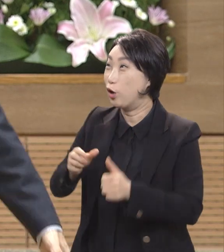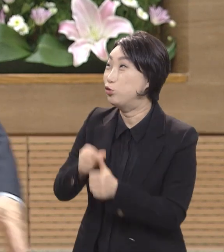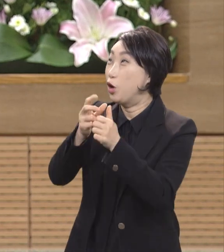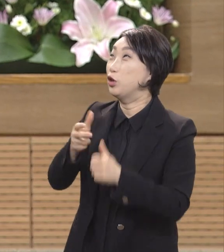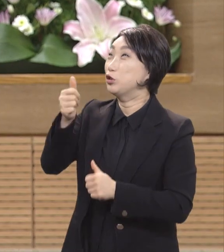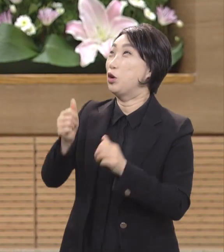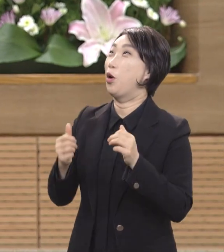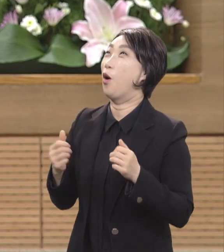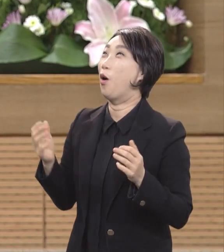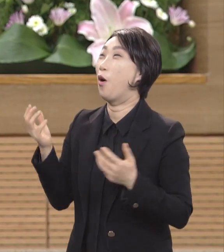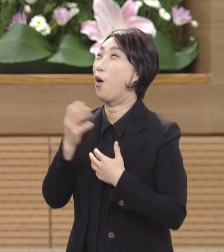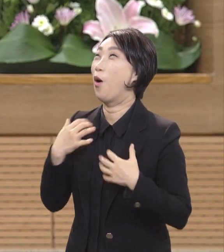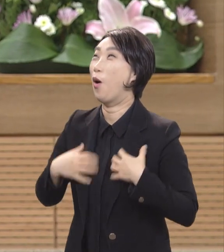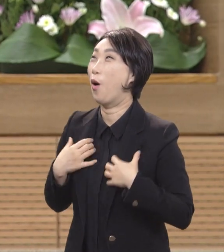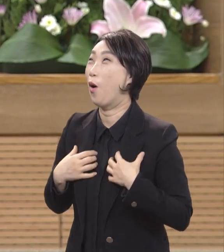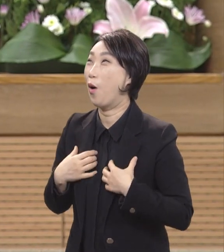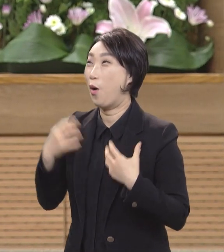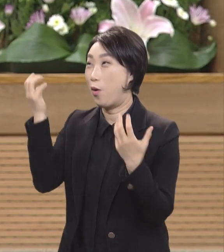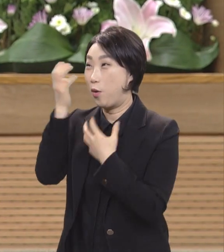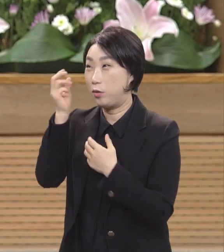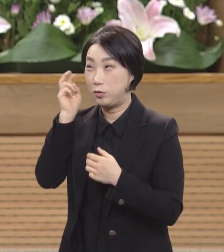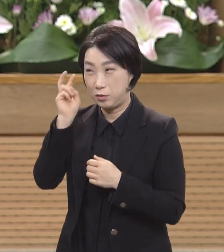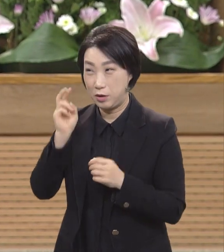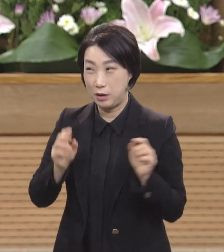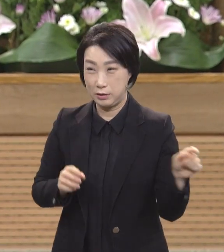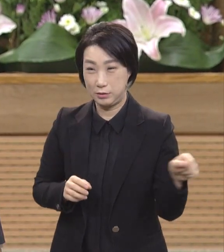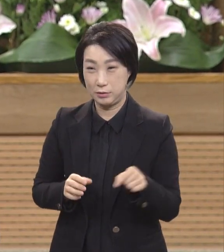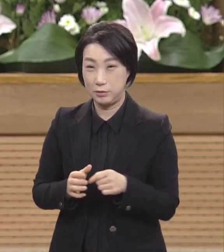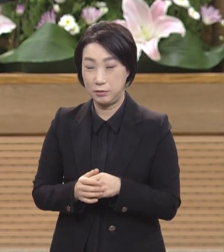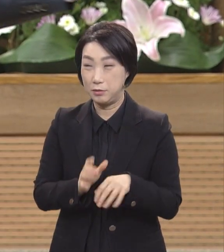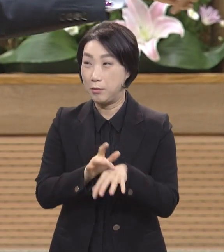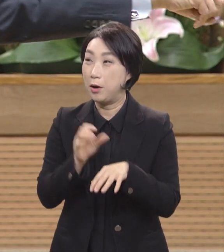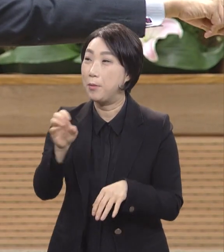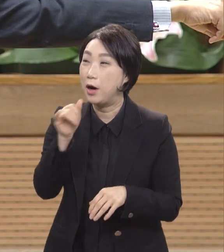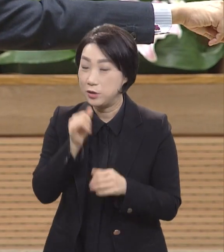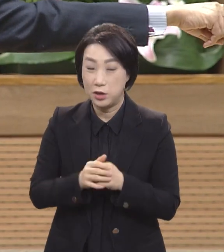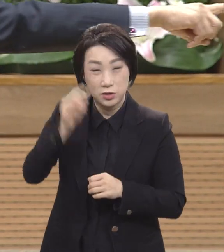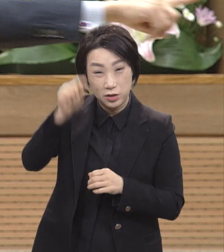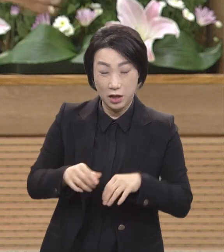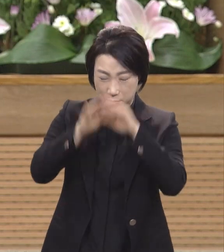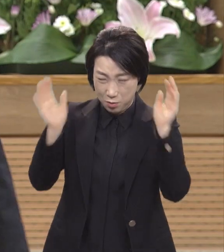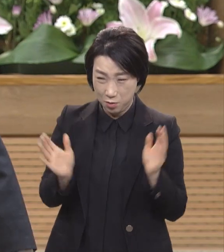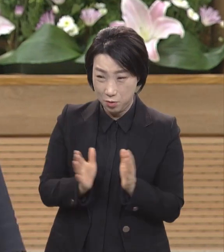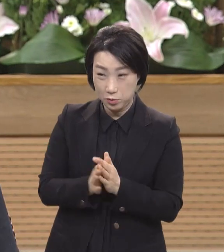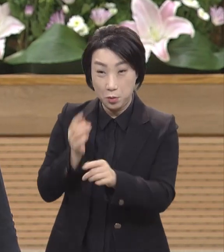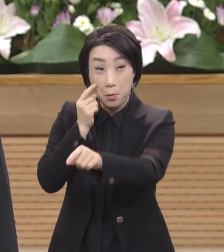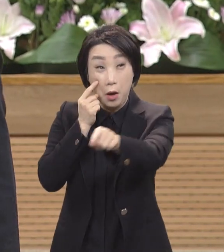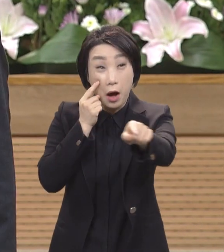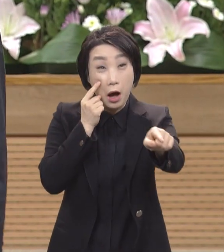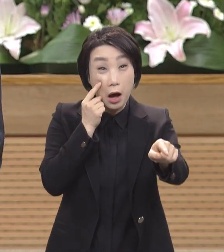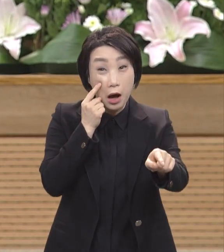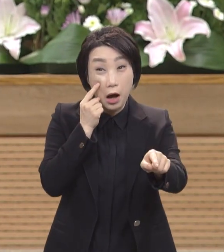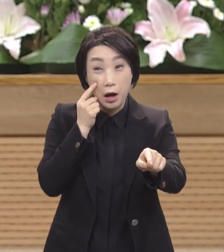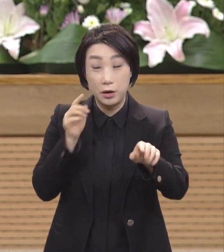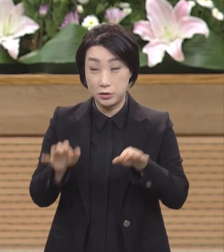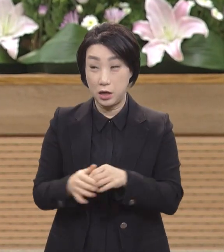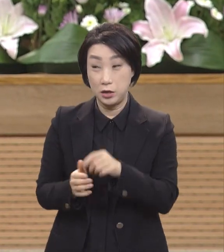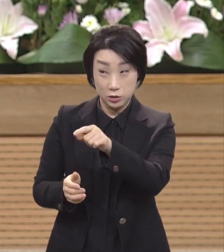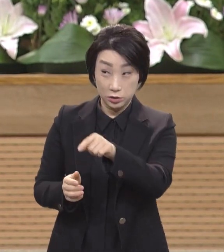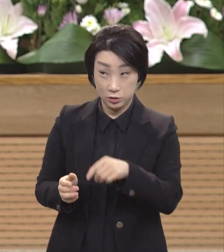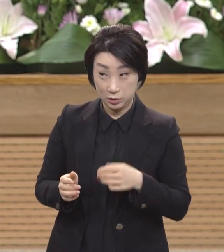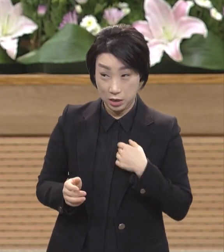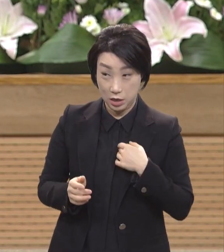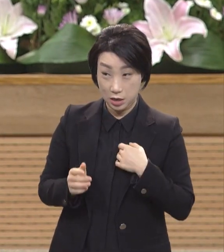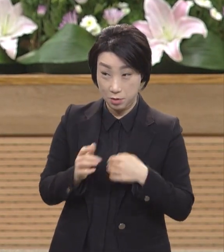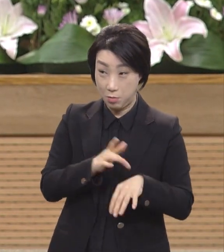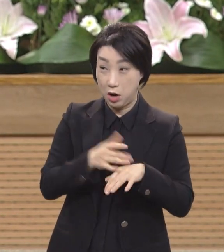왔구나 하지 않겠냐. 그러니 이 천하만국을 다 봐라. 네가 나에게